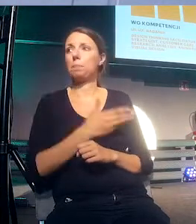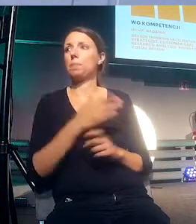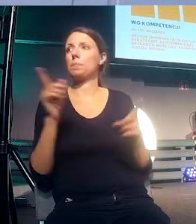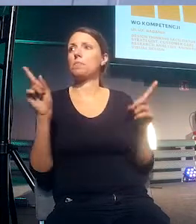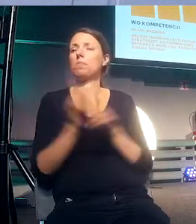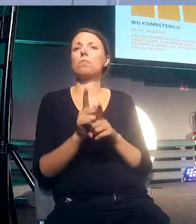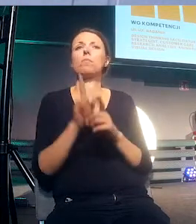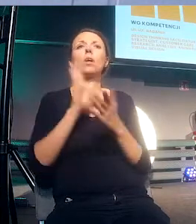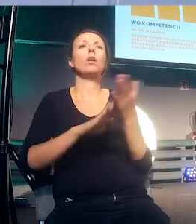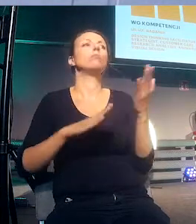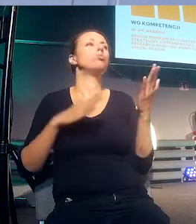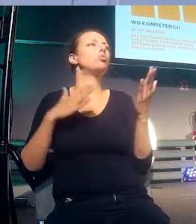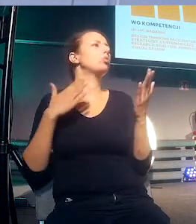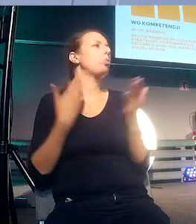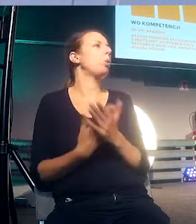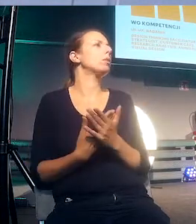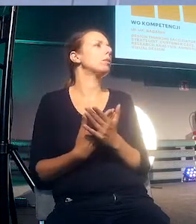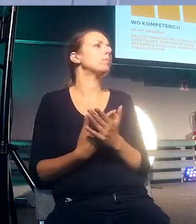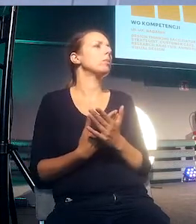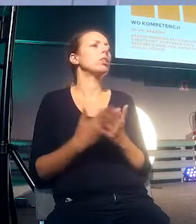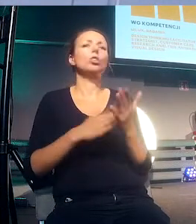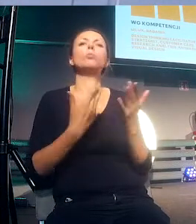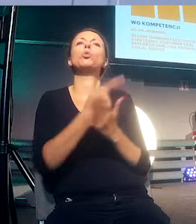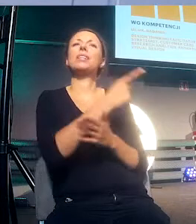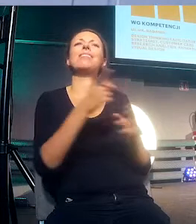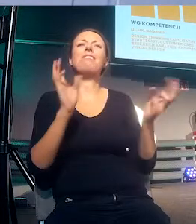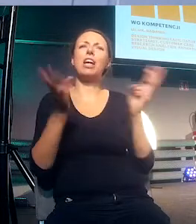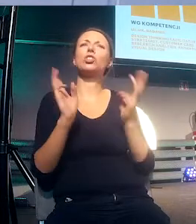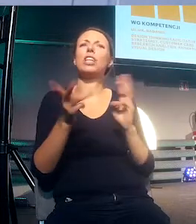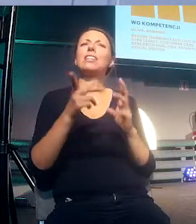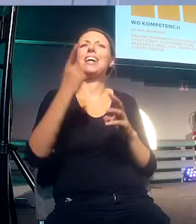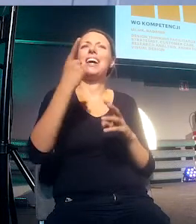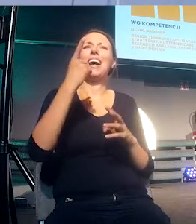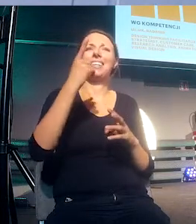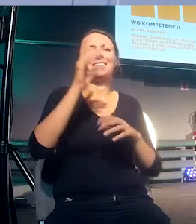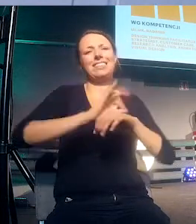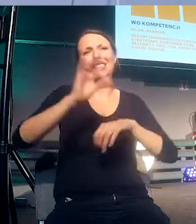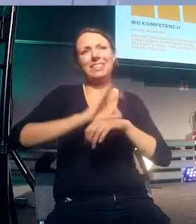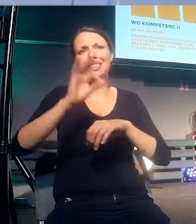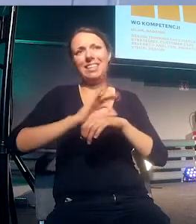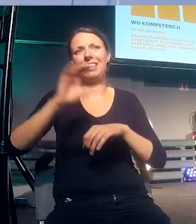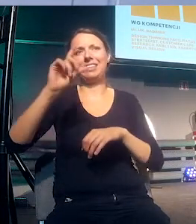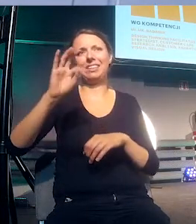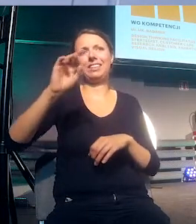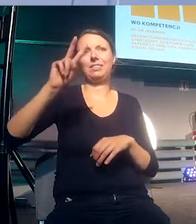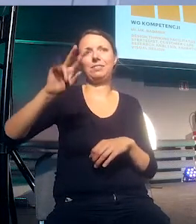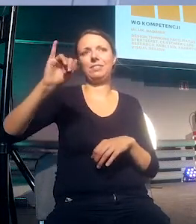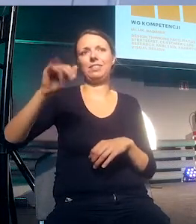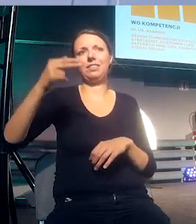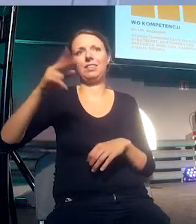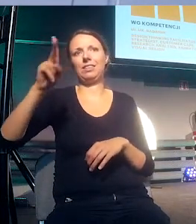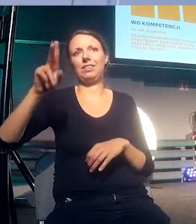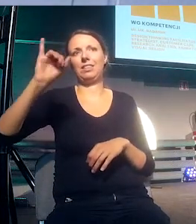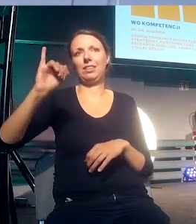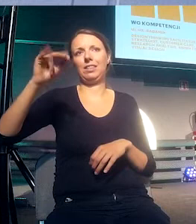przykładowo rola facylitatora warsztatów design thinking. Albo człowieka, który jest odpowiedzialny za